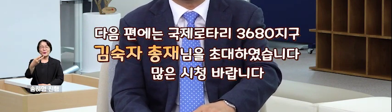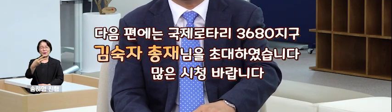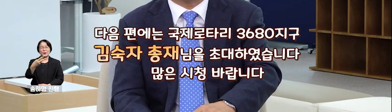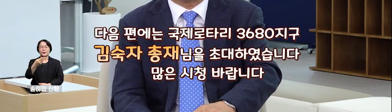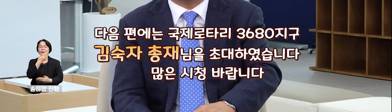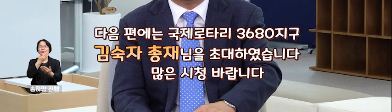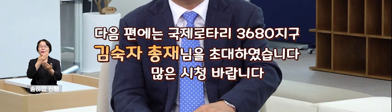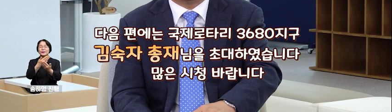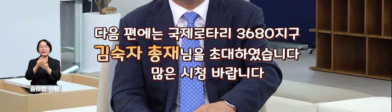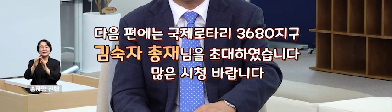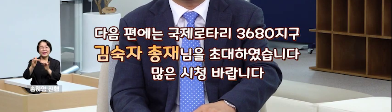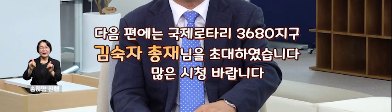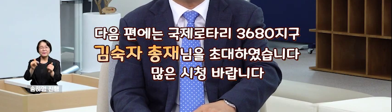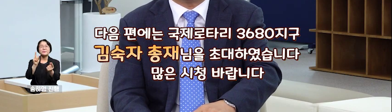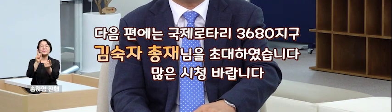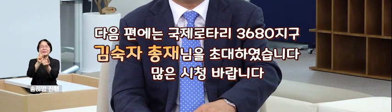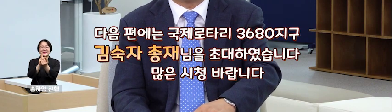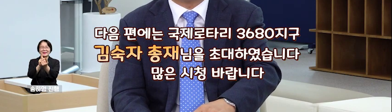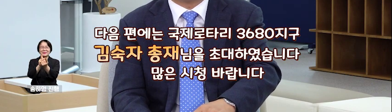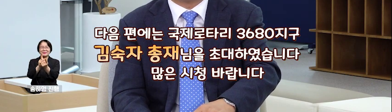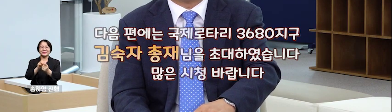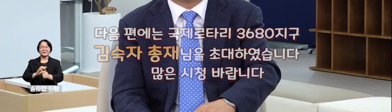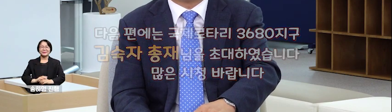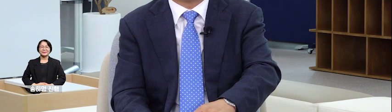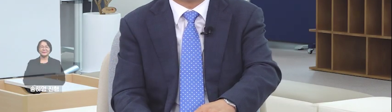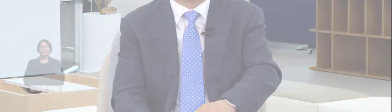소중한 인연과 함께 하겠습니다